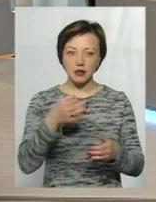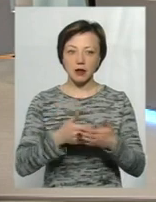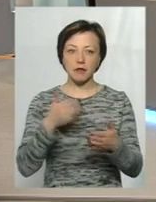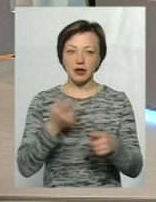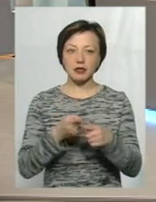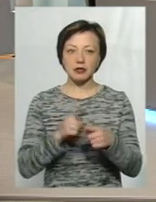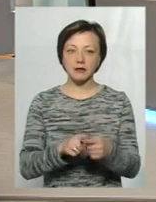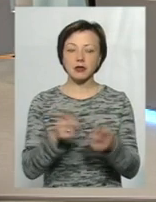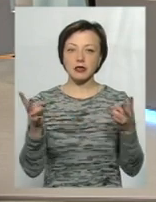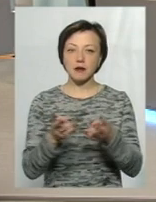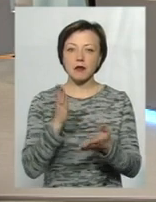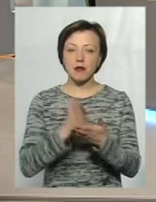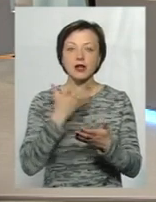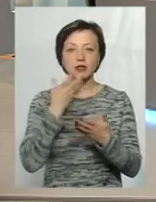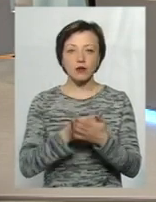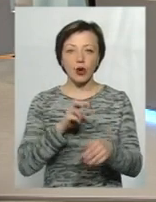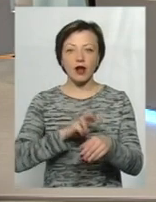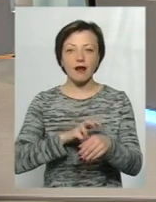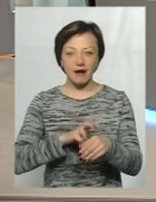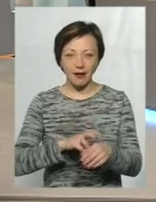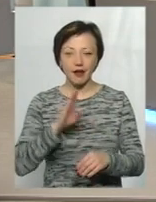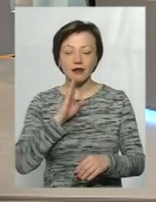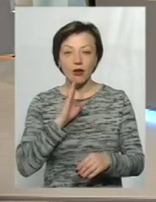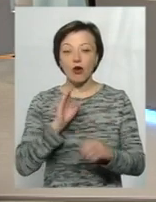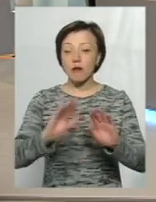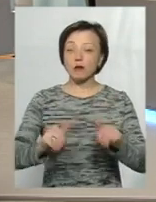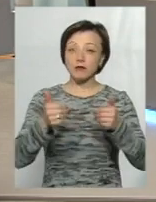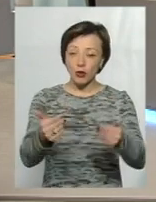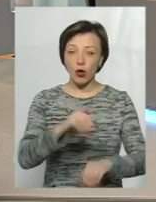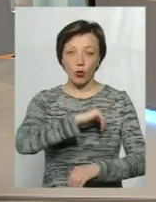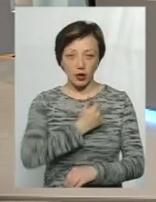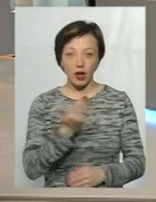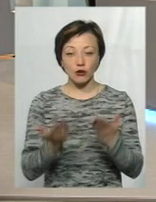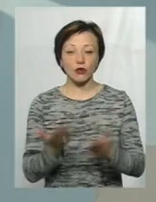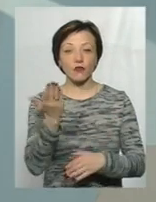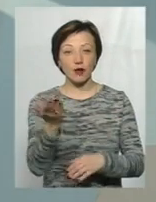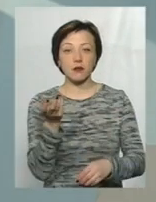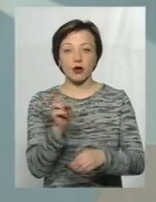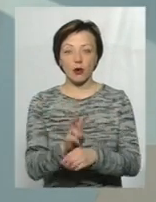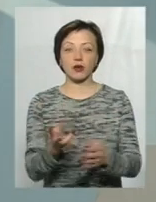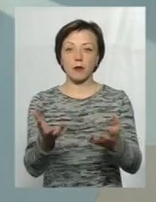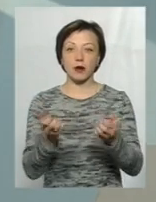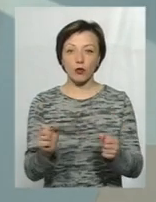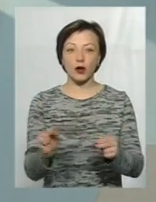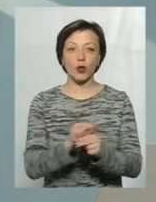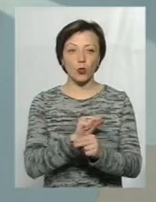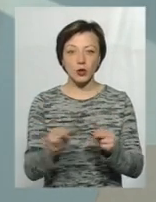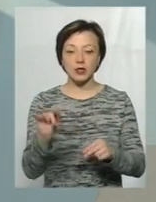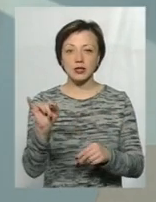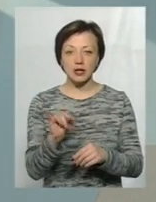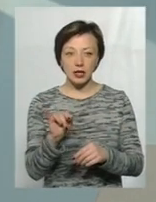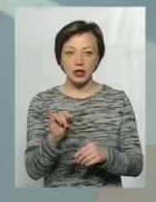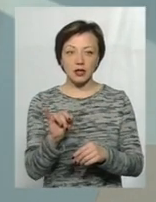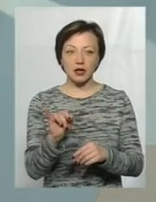все-таки свого лікаря-гінеколога, проте знайти хотілося свого. Б порадити, так, що якщо ви приходите на прийом, лікуєтесь, і